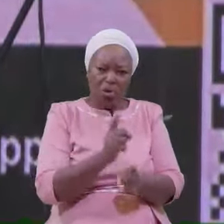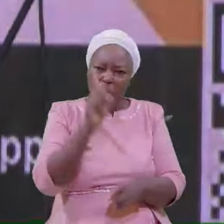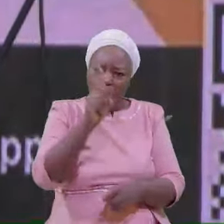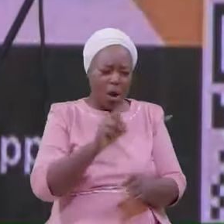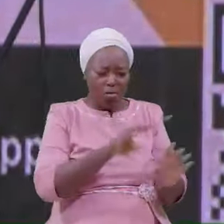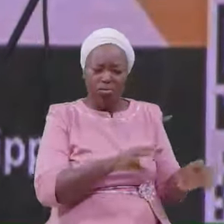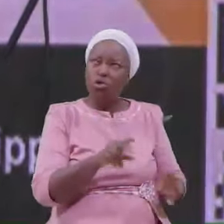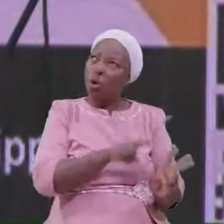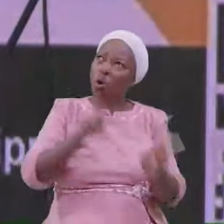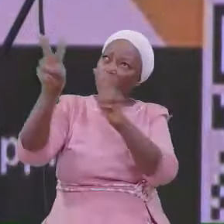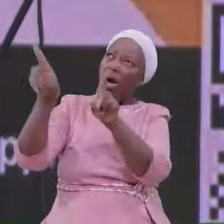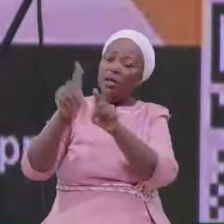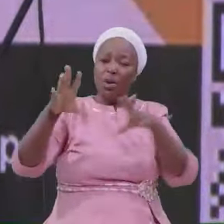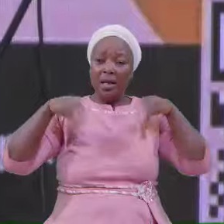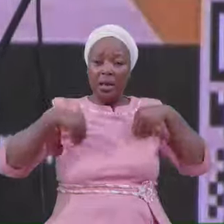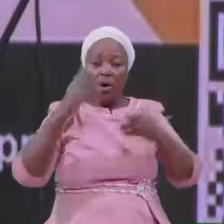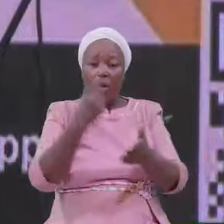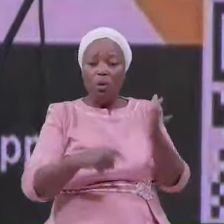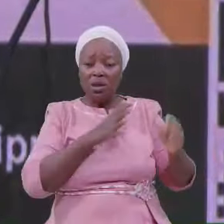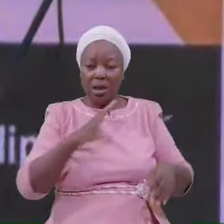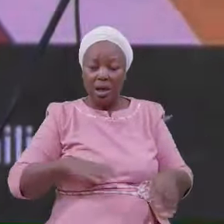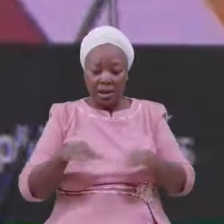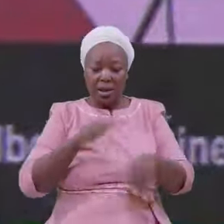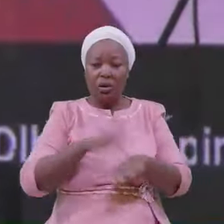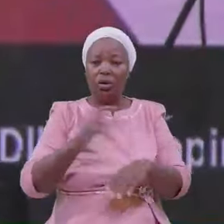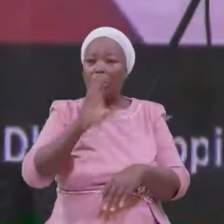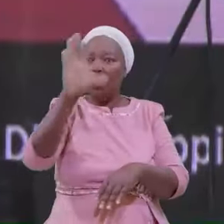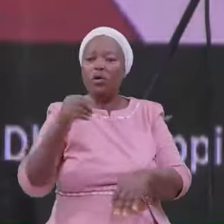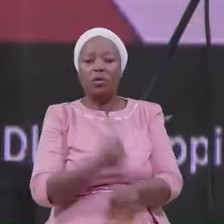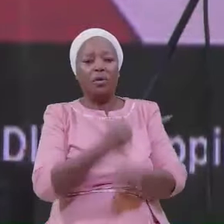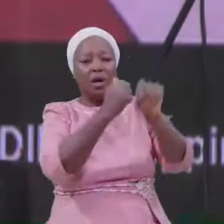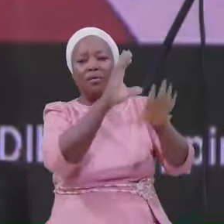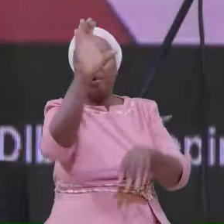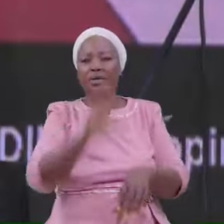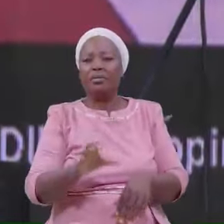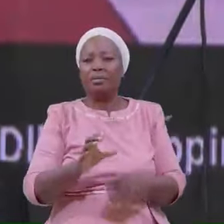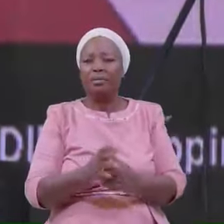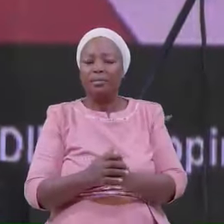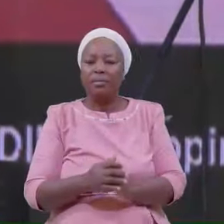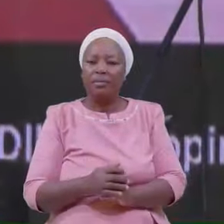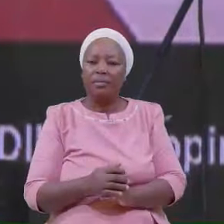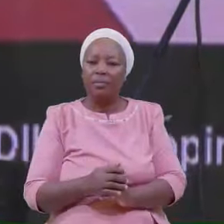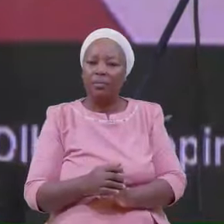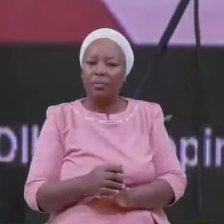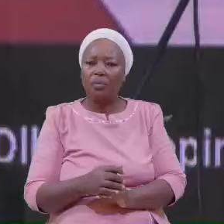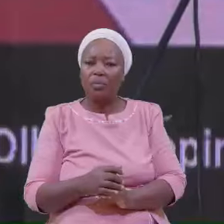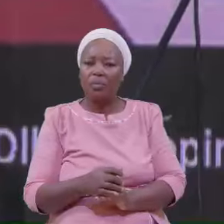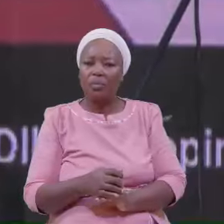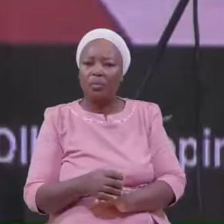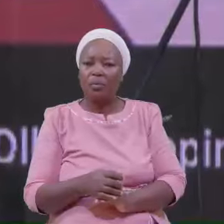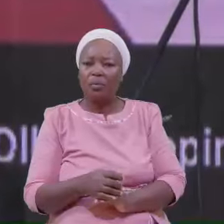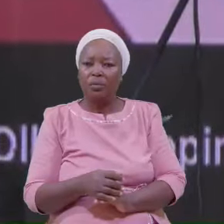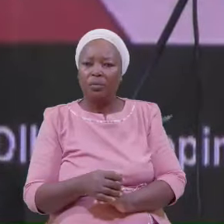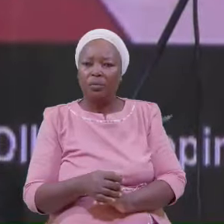Christ did on the cross of Calvary. Tumingin ka sa kanya at ang ginawa ng Panginoong Jesucristo sa krus ng Kalbaryo. And you don't have to